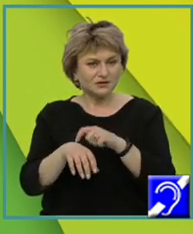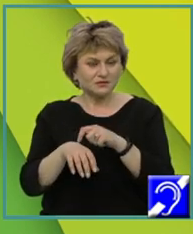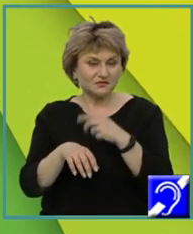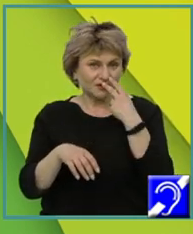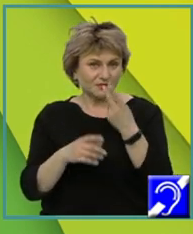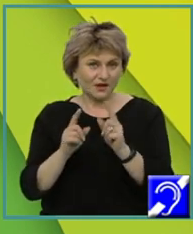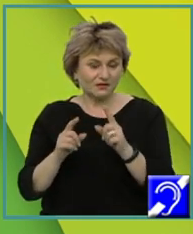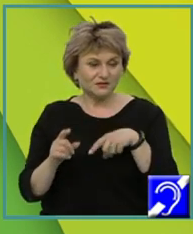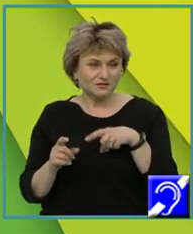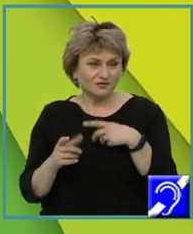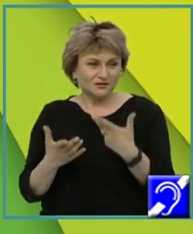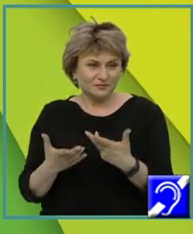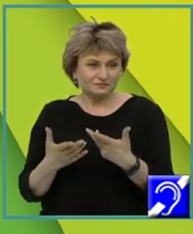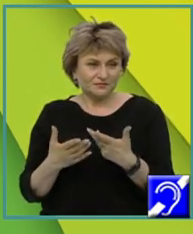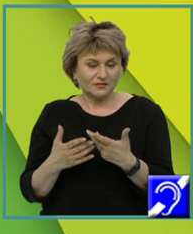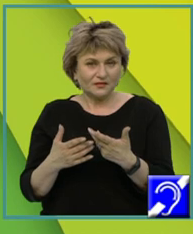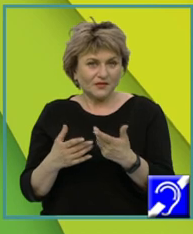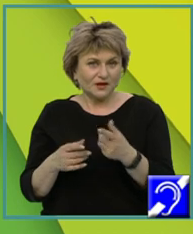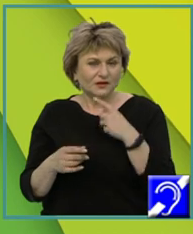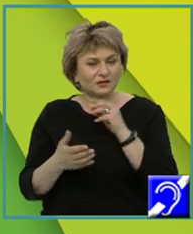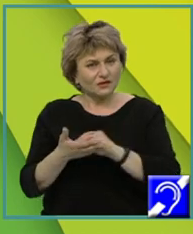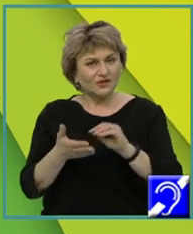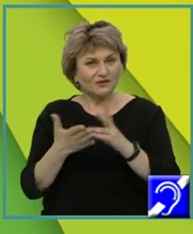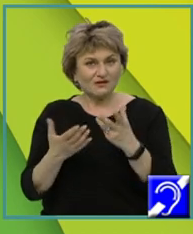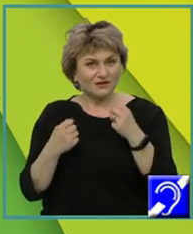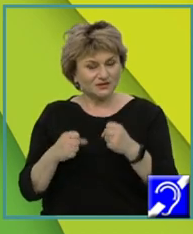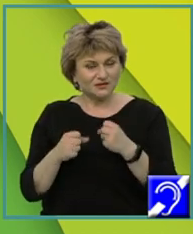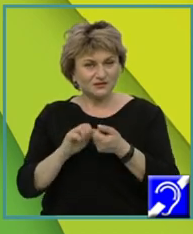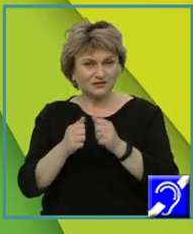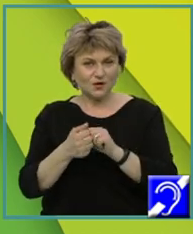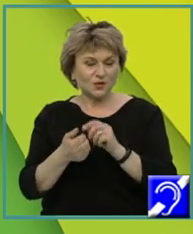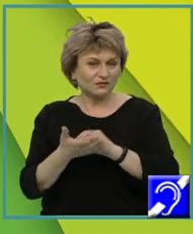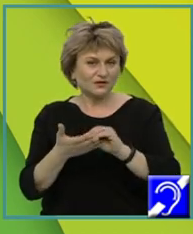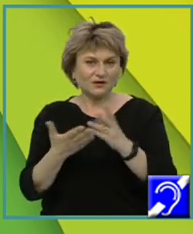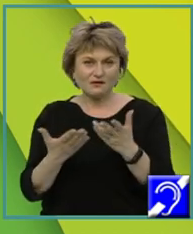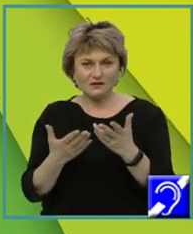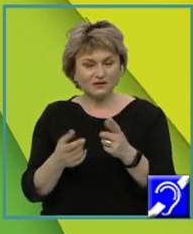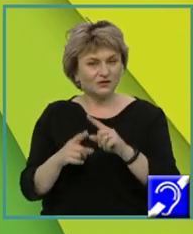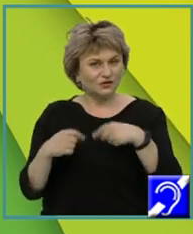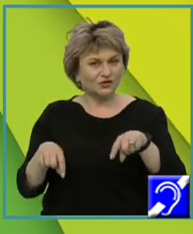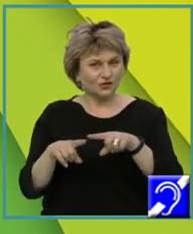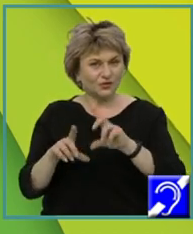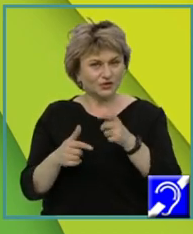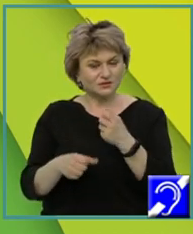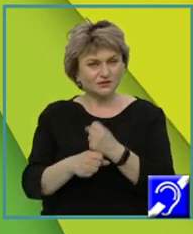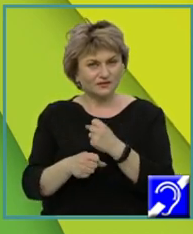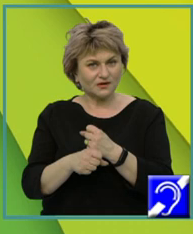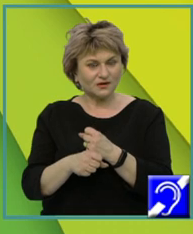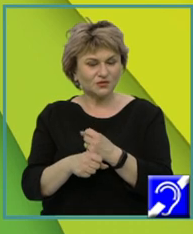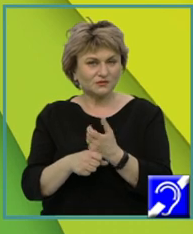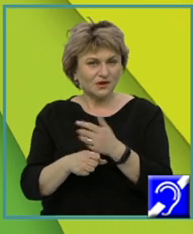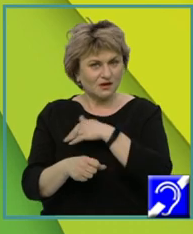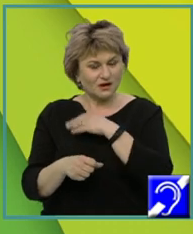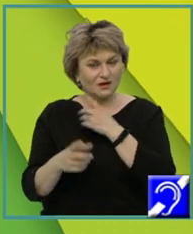este întradevăr o teorie care ține sau o teorie pe care noi am putea elevii